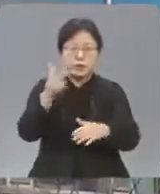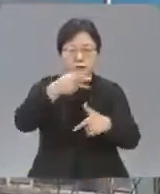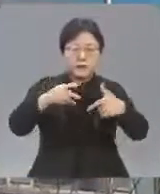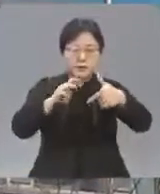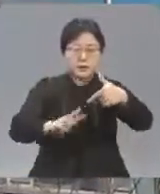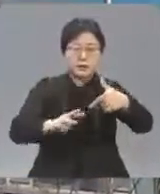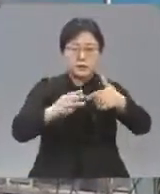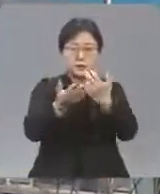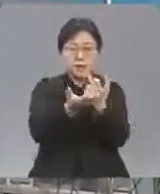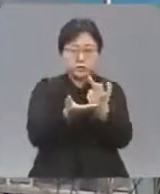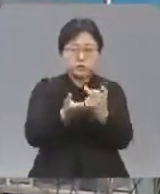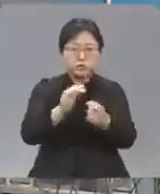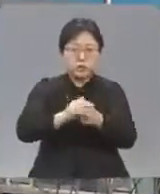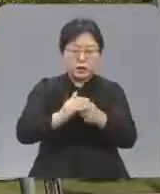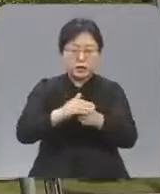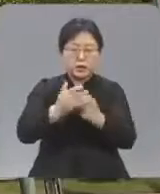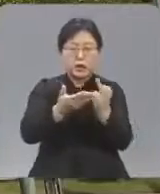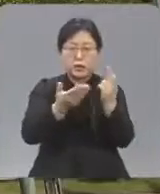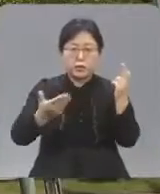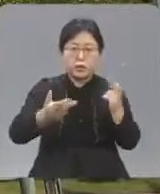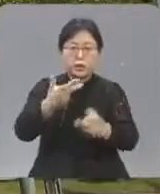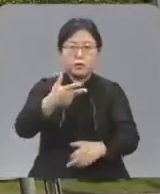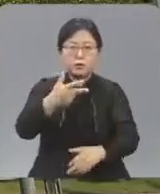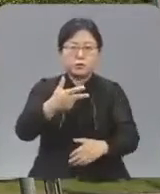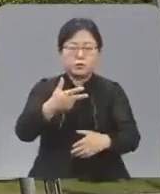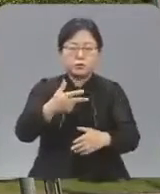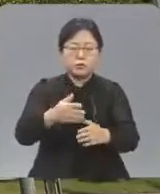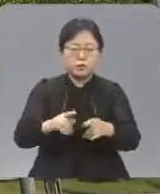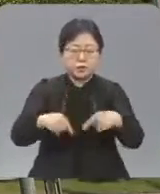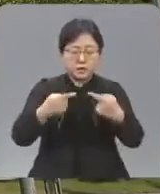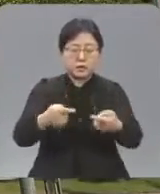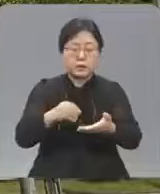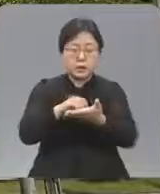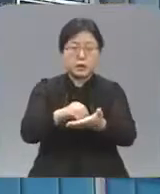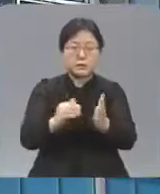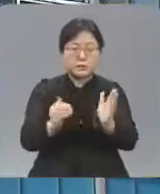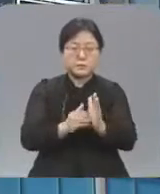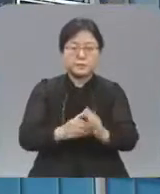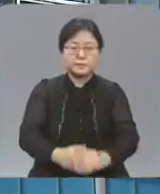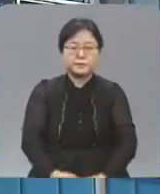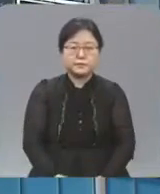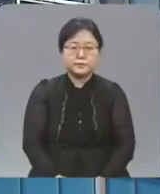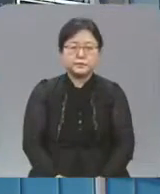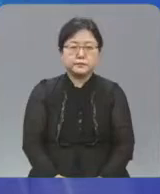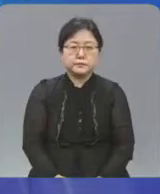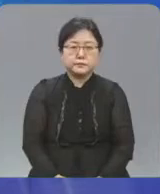인천, 제주, 대구, 강원 등 7개 지방자치단체가 가입했습니다.